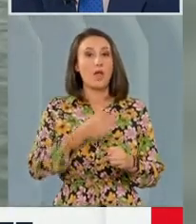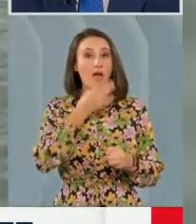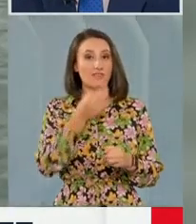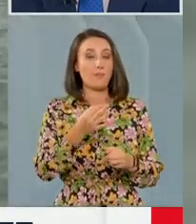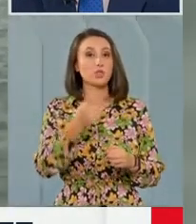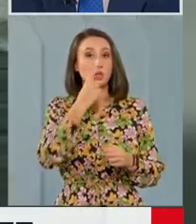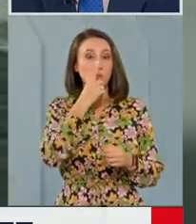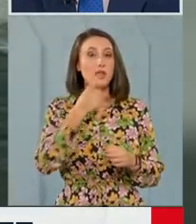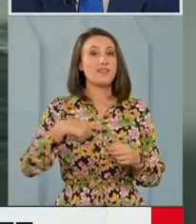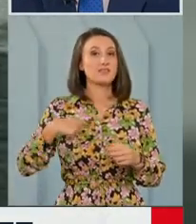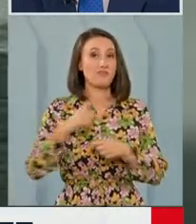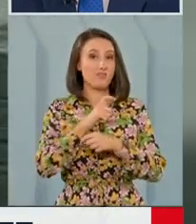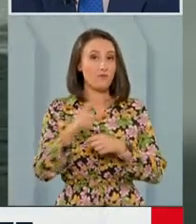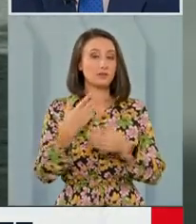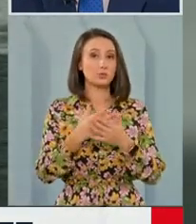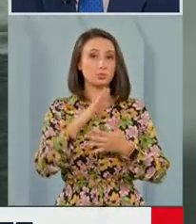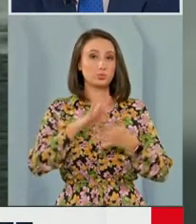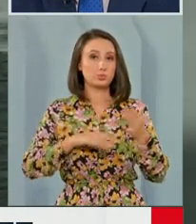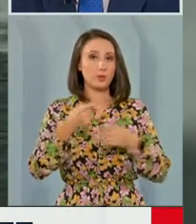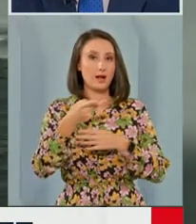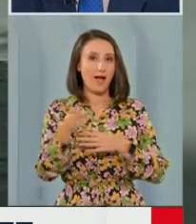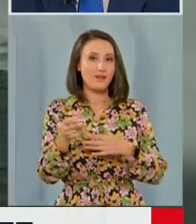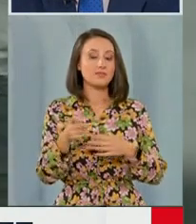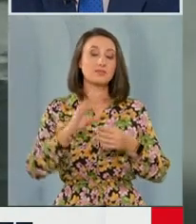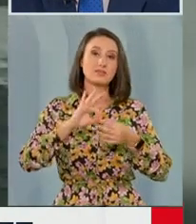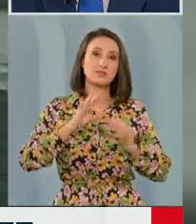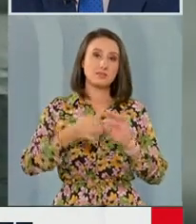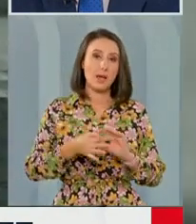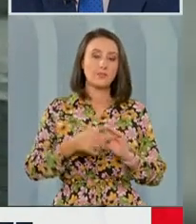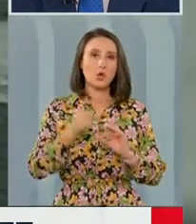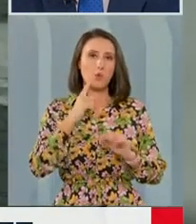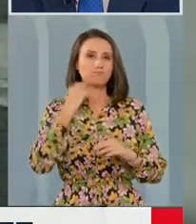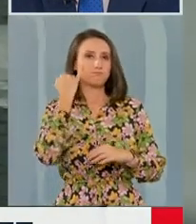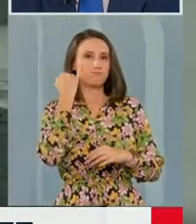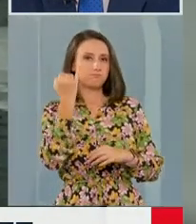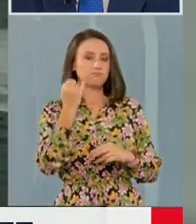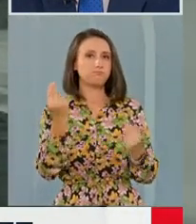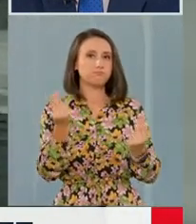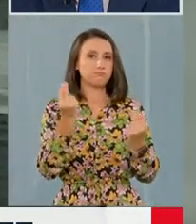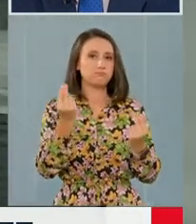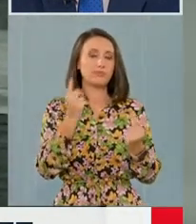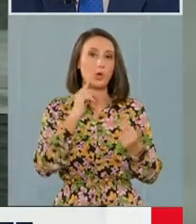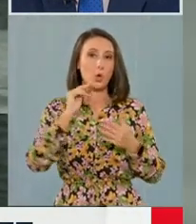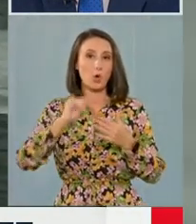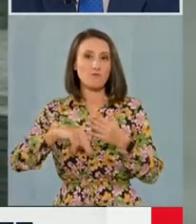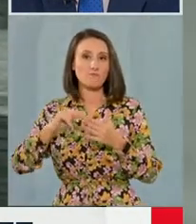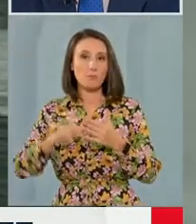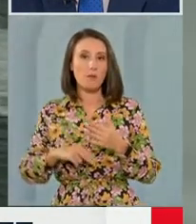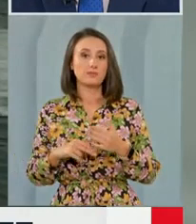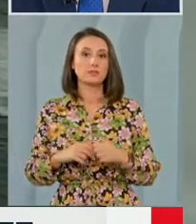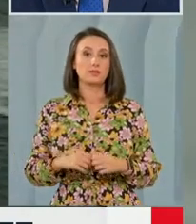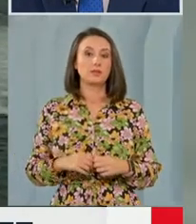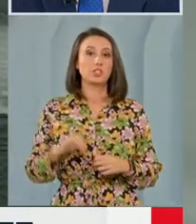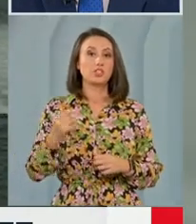afirmația că Rusia este vinovată pentru scurgerile de gaze reprezintă o presupunere confirmată de